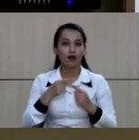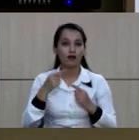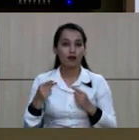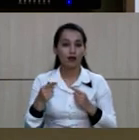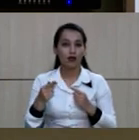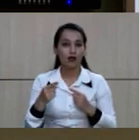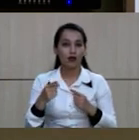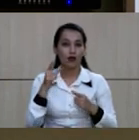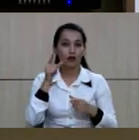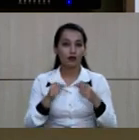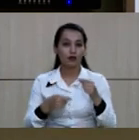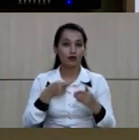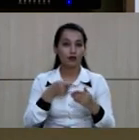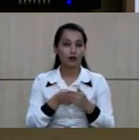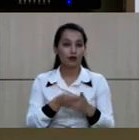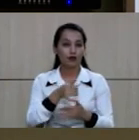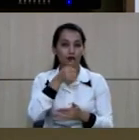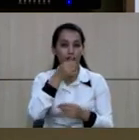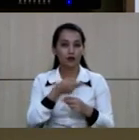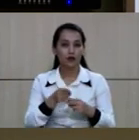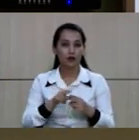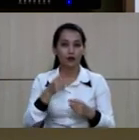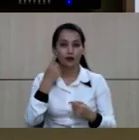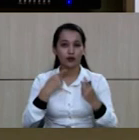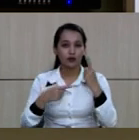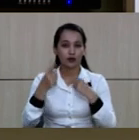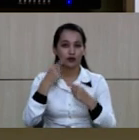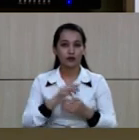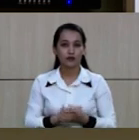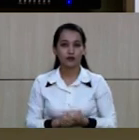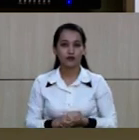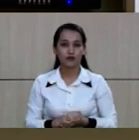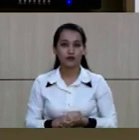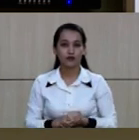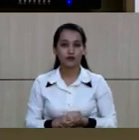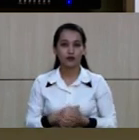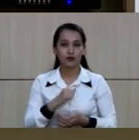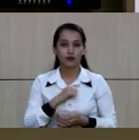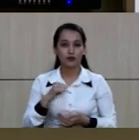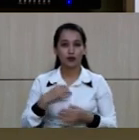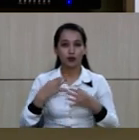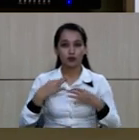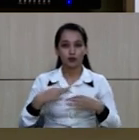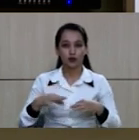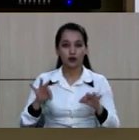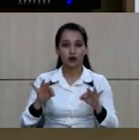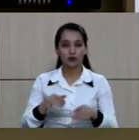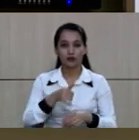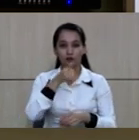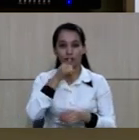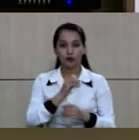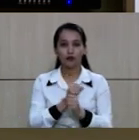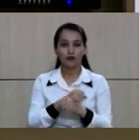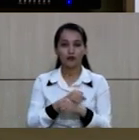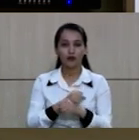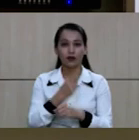emizi uni boqolmayotgani uchun ko'zlaridan yosh oqizadi. Bu yerda o'z erki qo'lida bo'lmagan tuya va